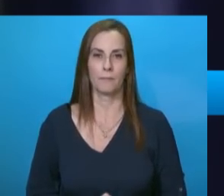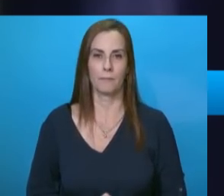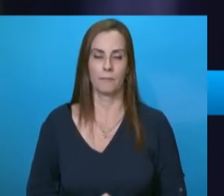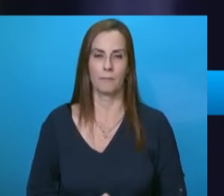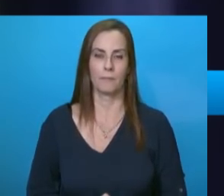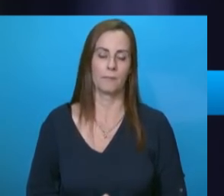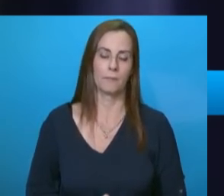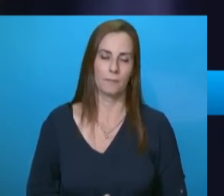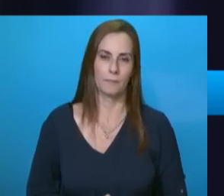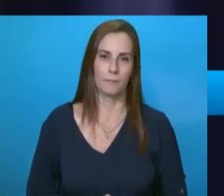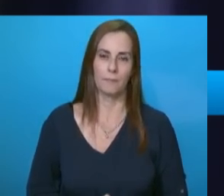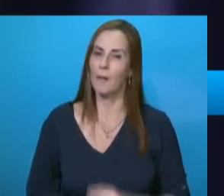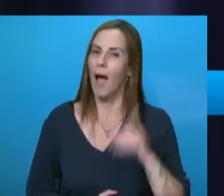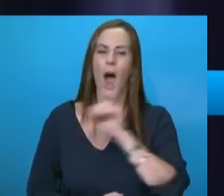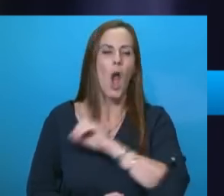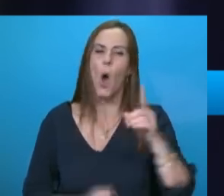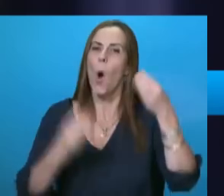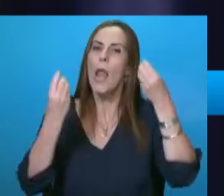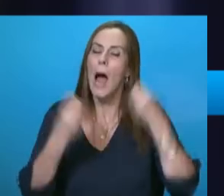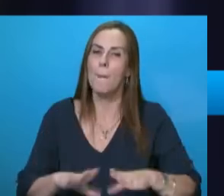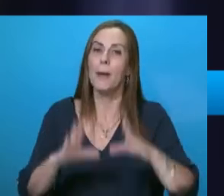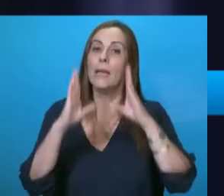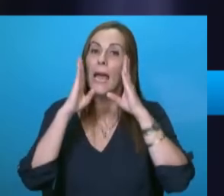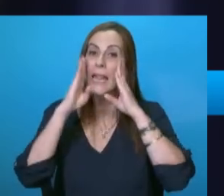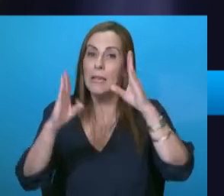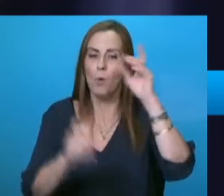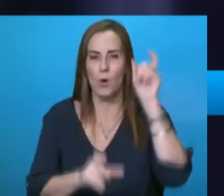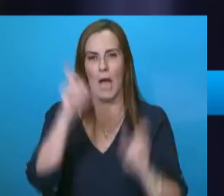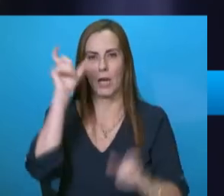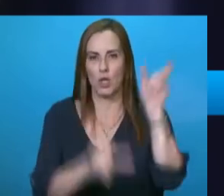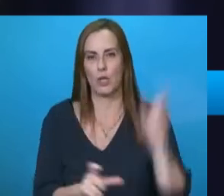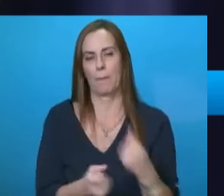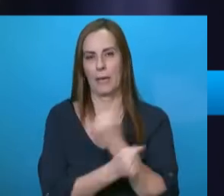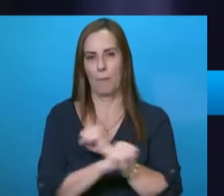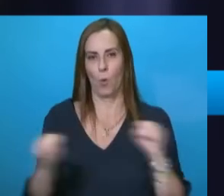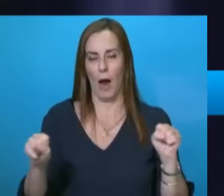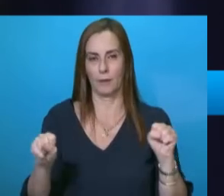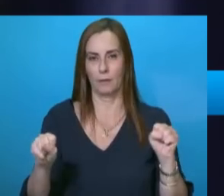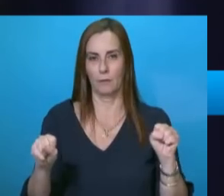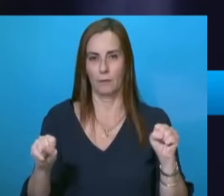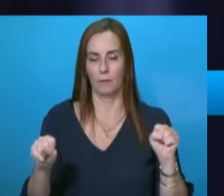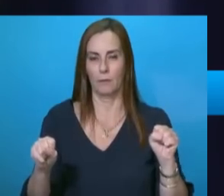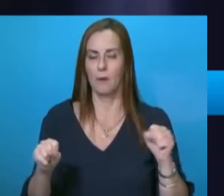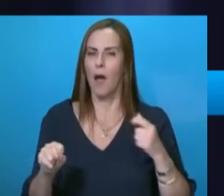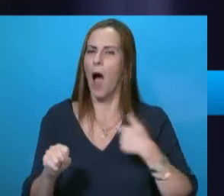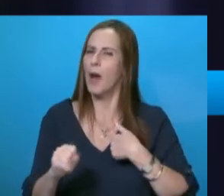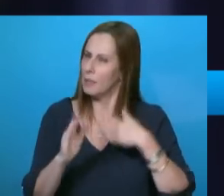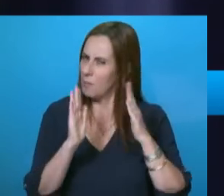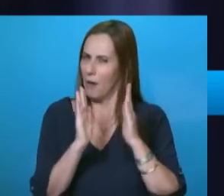תשחקו את אמון הציבור בדמוקרטיה הישראלית. בשמו של העם היקר